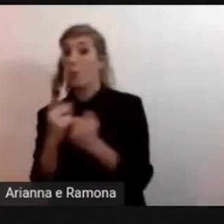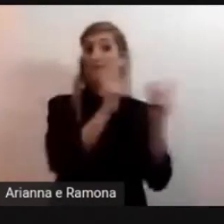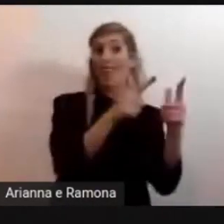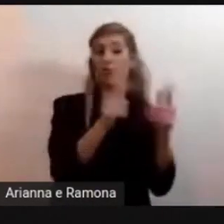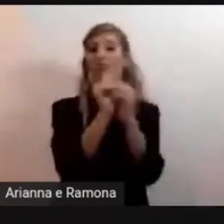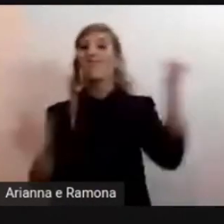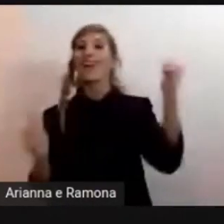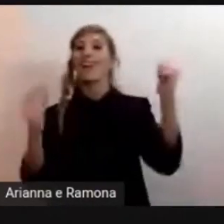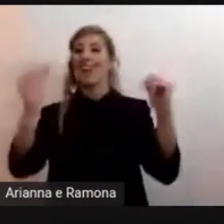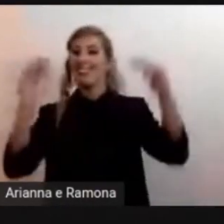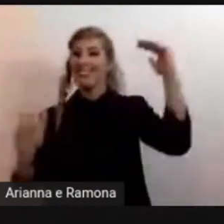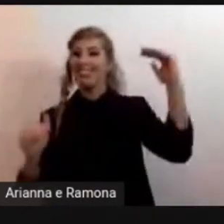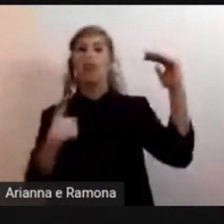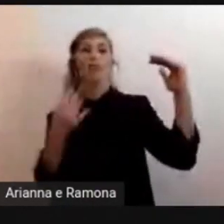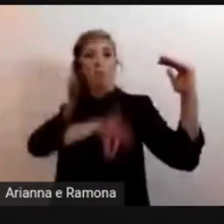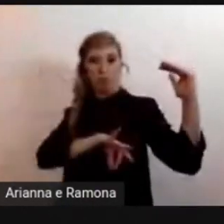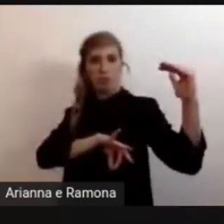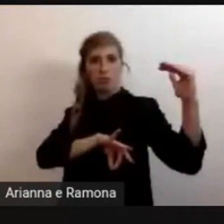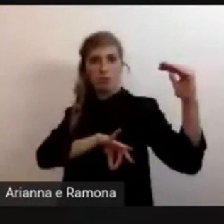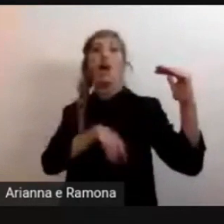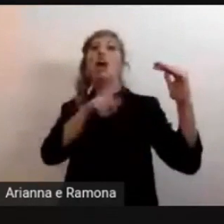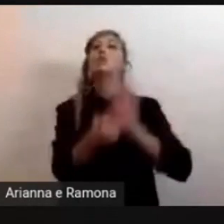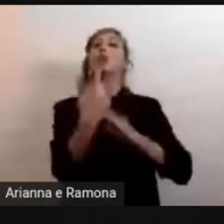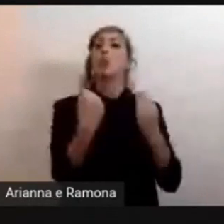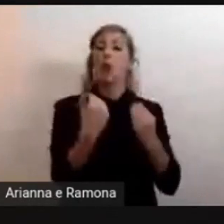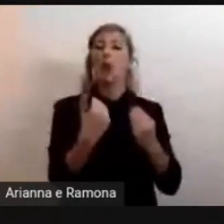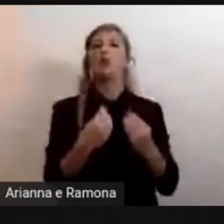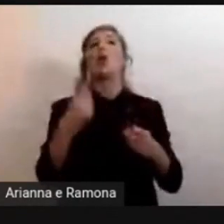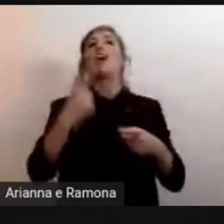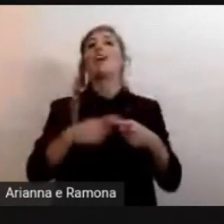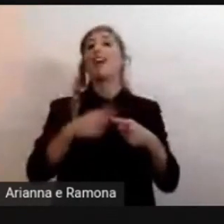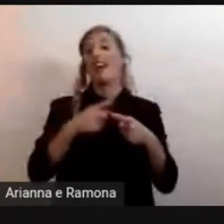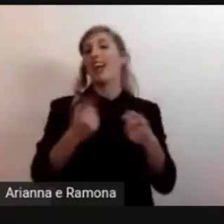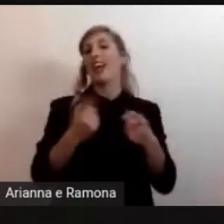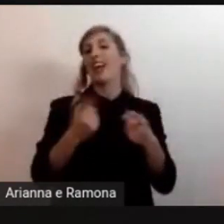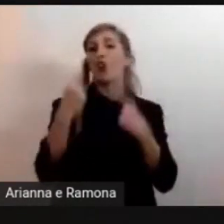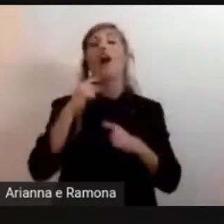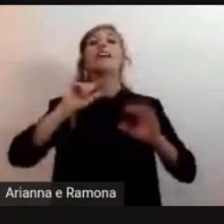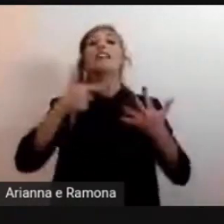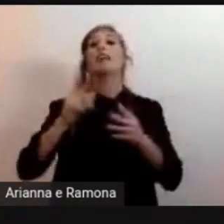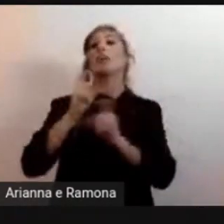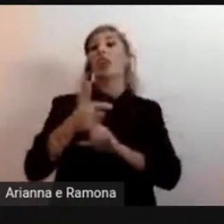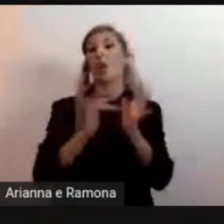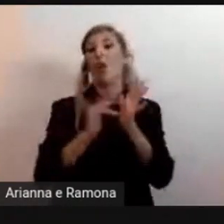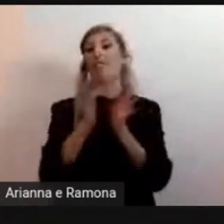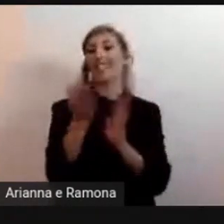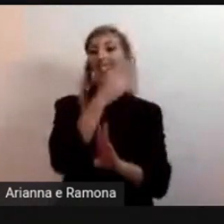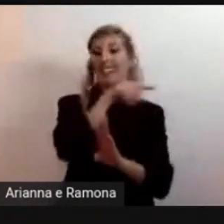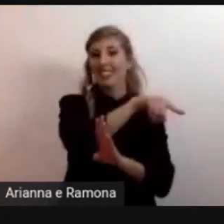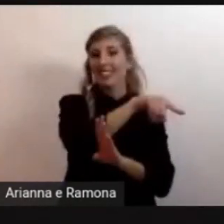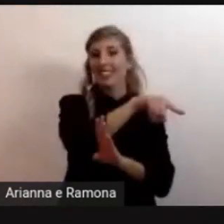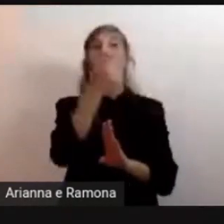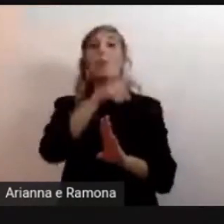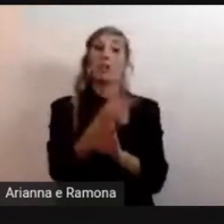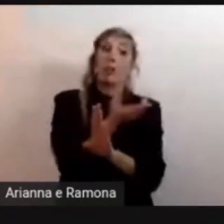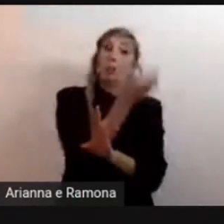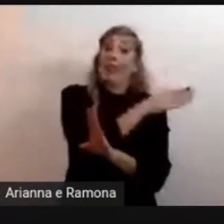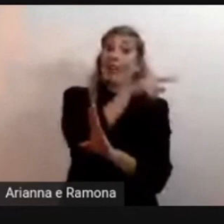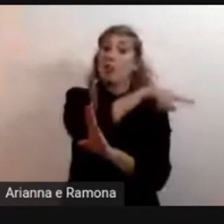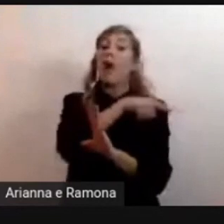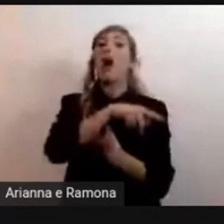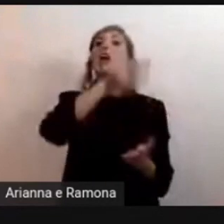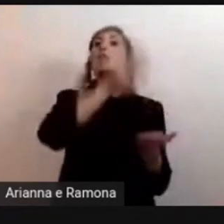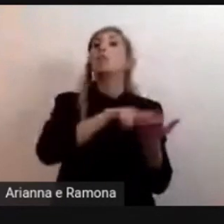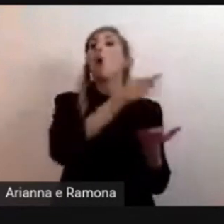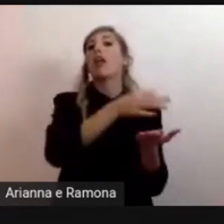che rende farà la sua prima apparizione in grecia nel settimo 64 anticristo solo dopo l'introduzione della moneta coniata e